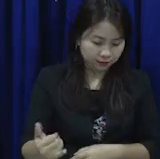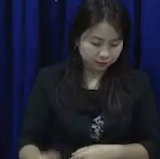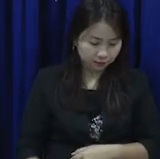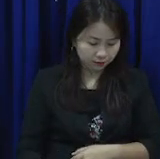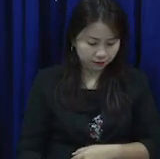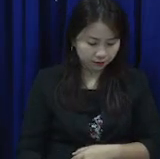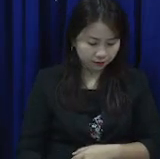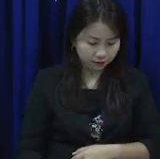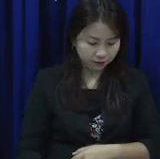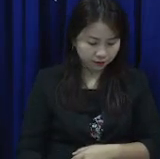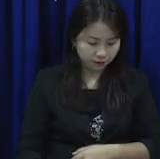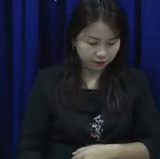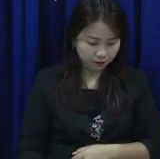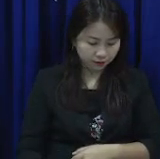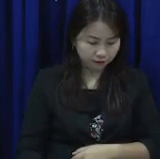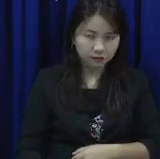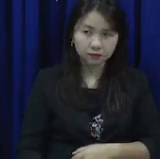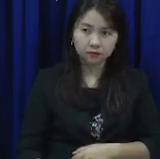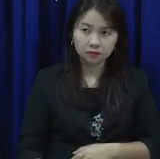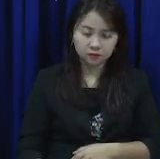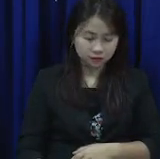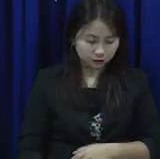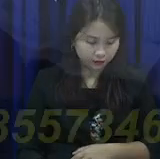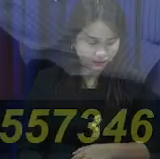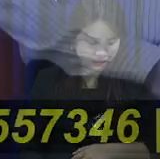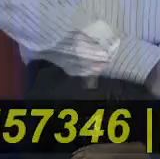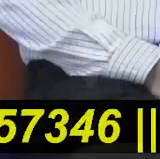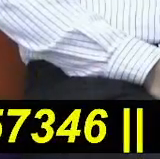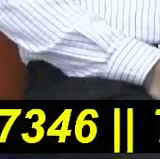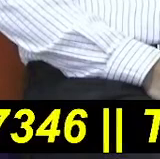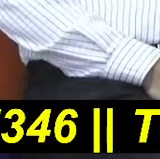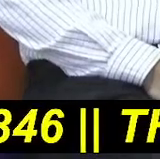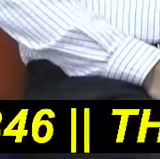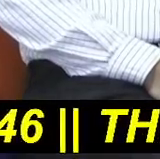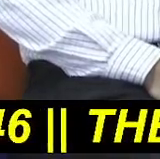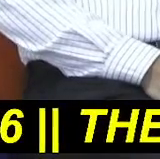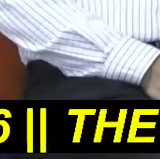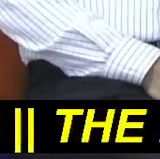diyablo ang isang team preparation bira wala akong pang-akit dito sa labas ah talagang